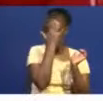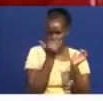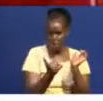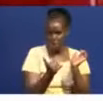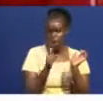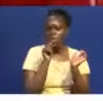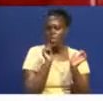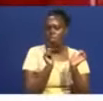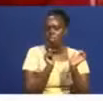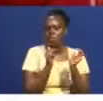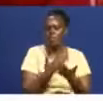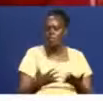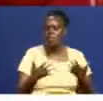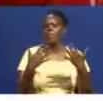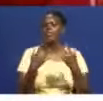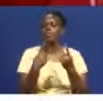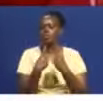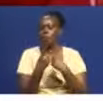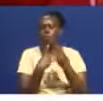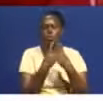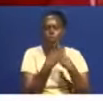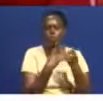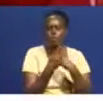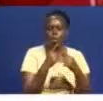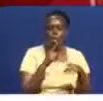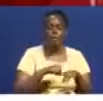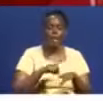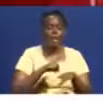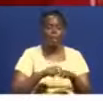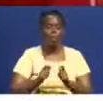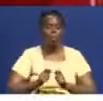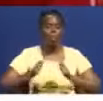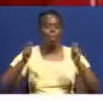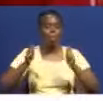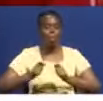ya kwamba yale tuliyokuwa tunayazungumza wakati wa kampeni